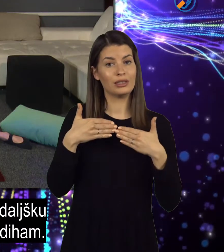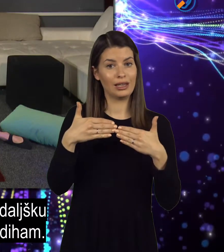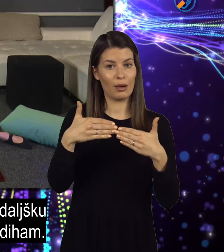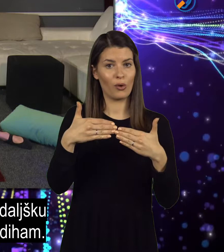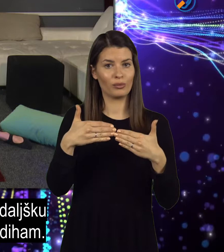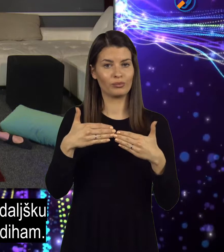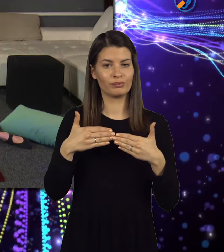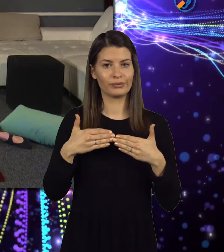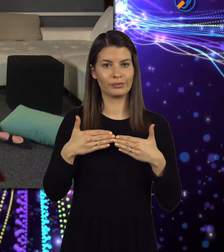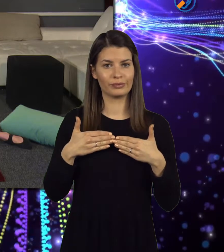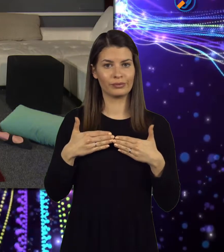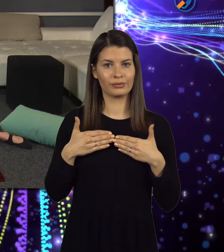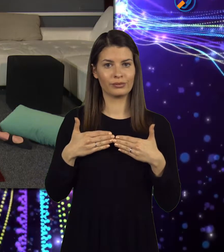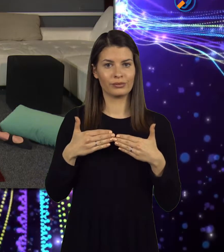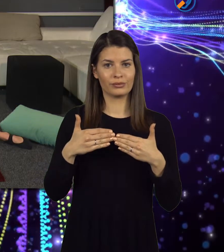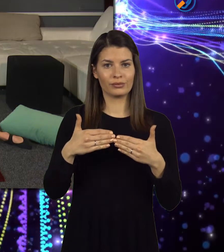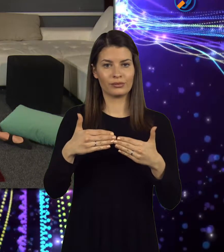in diham.